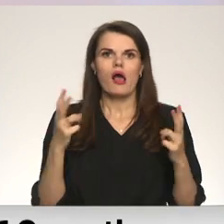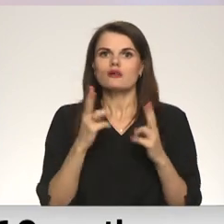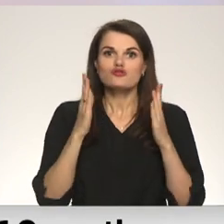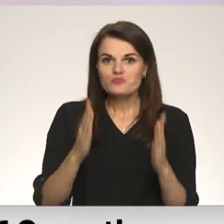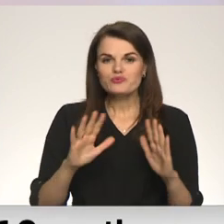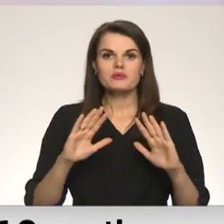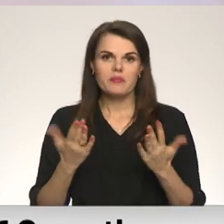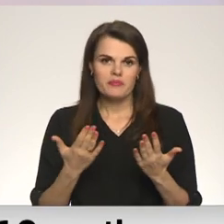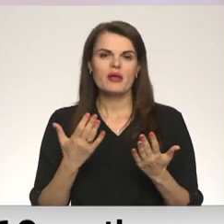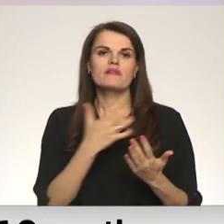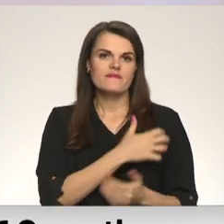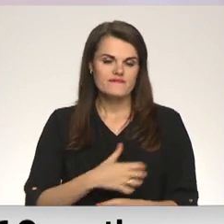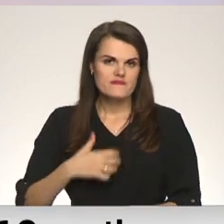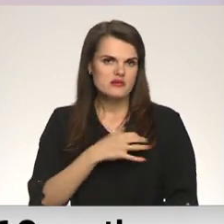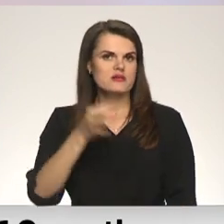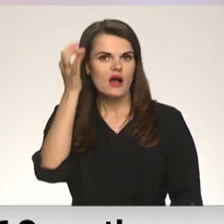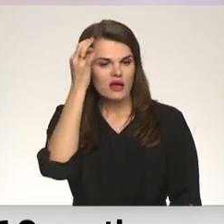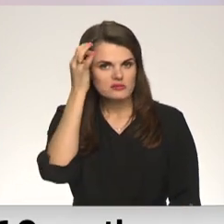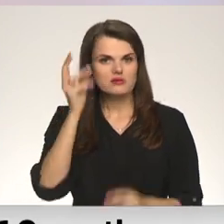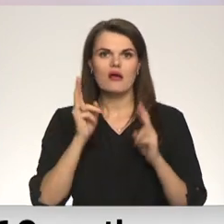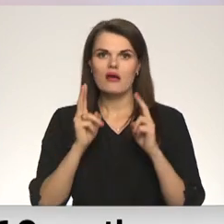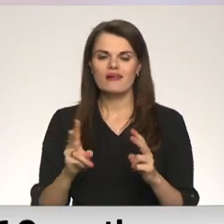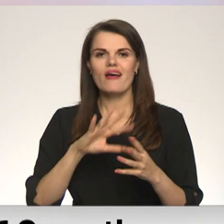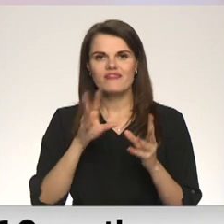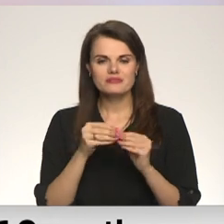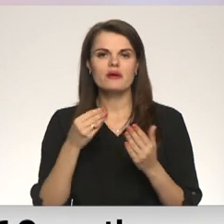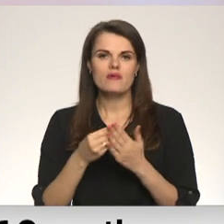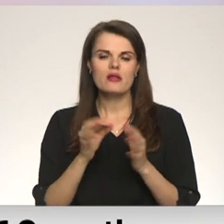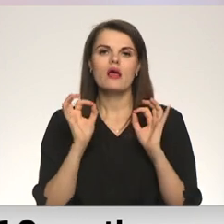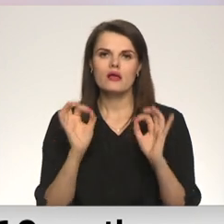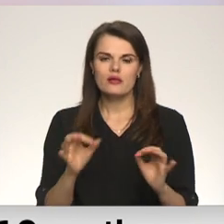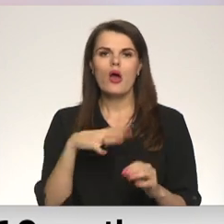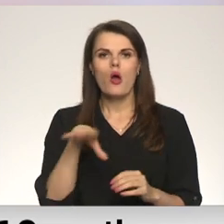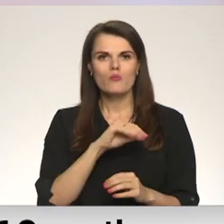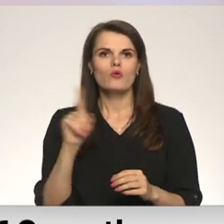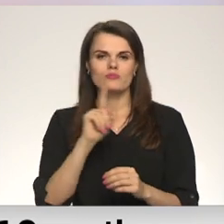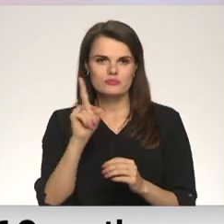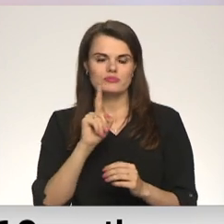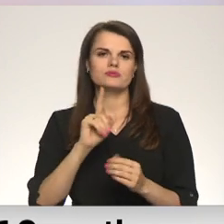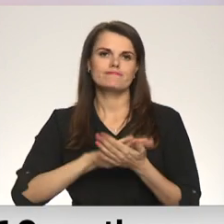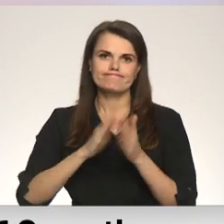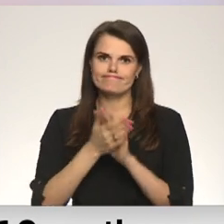bet jāatcerās, ka kā vispārējā vērtība, jā, mums ir saistības un valstī ir saistības